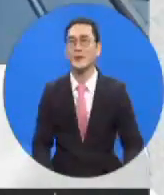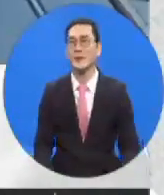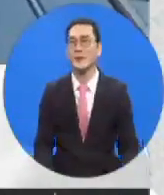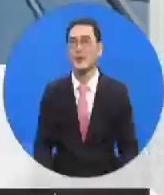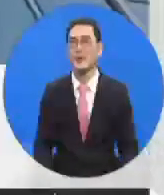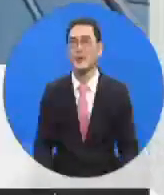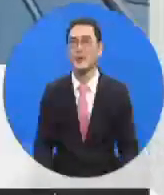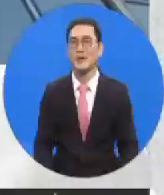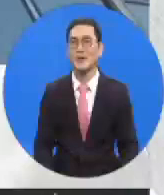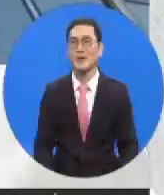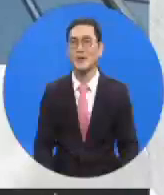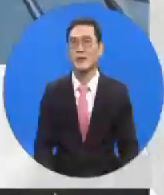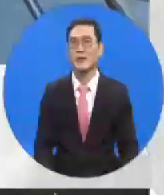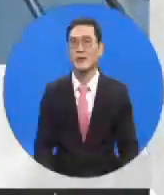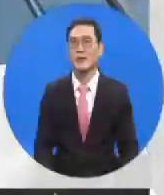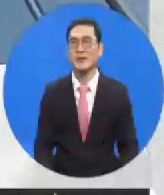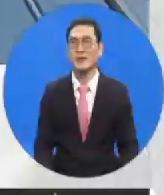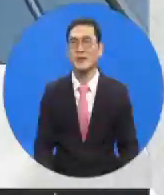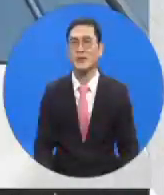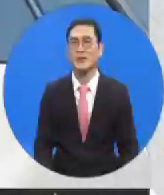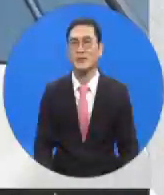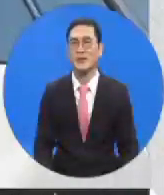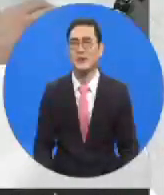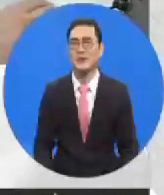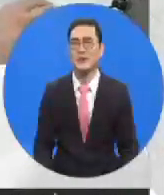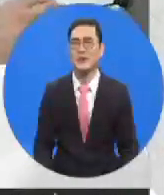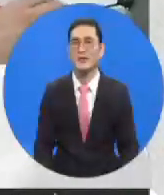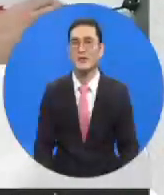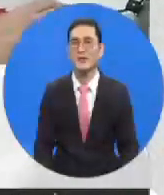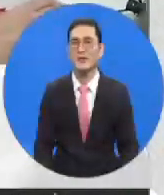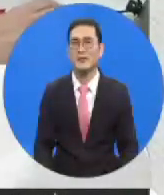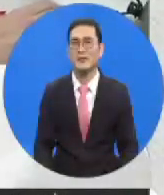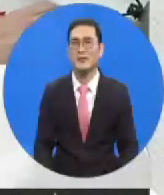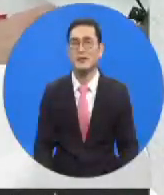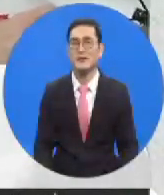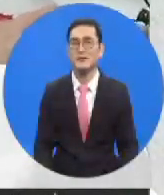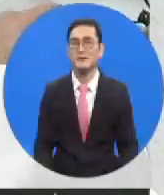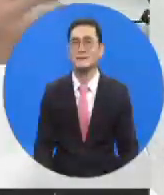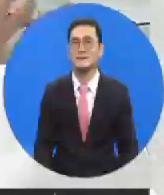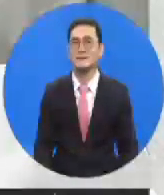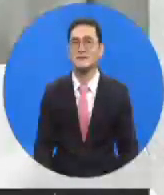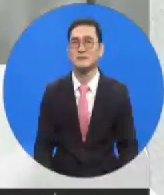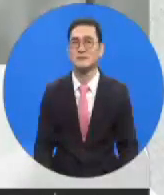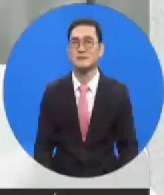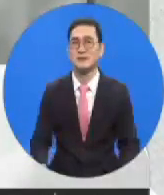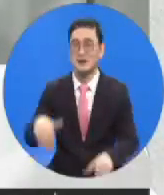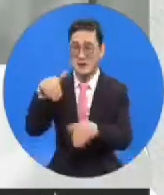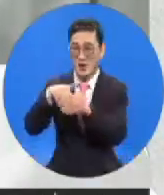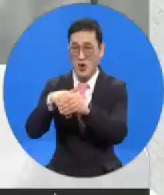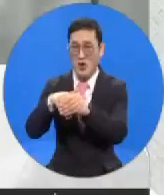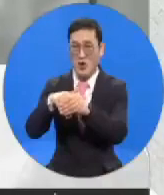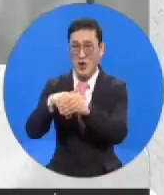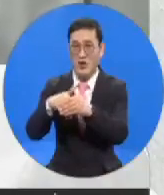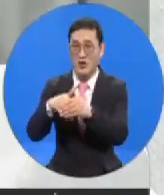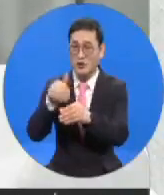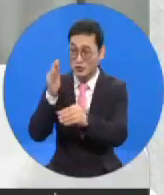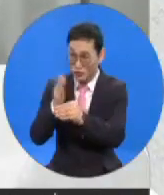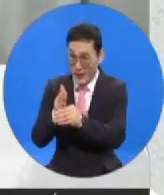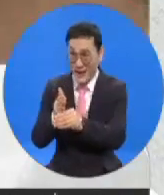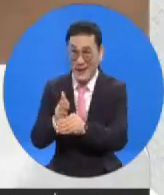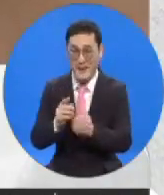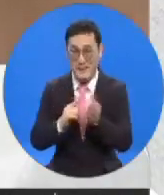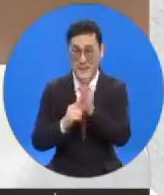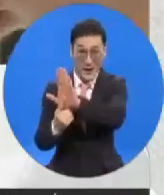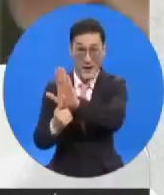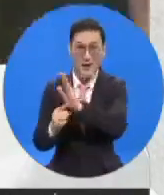났으면은 난리 나지 않았겠습니까? 뭐 또 트럼프 대통령 내덕에 이렇게 됐다라는 식으로. 예. 그럼 뭐 정무적 판단이